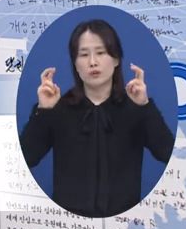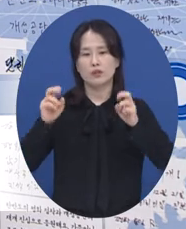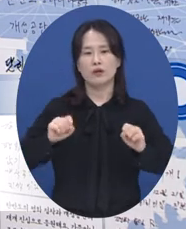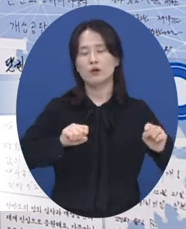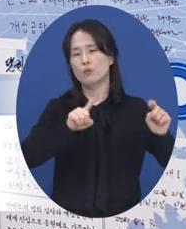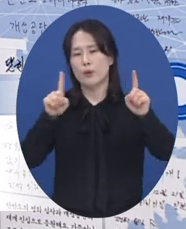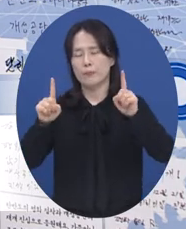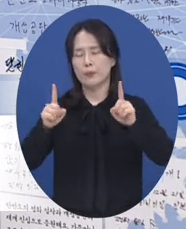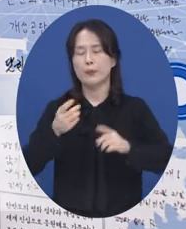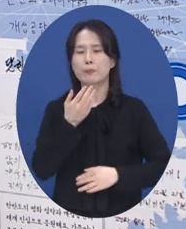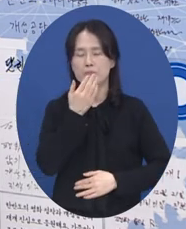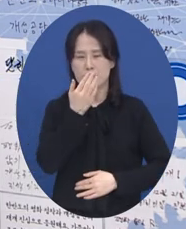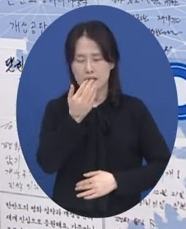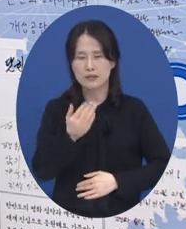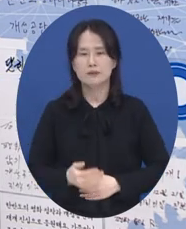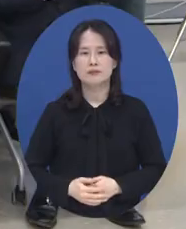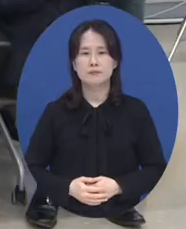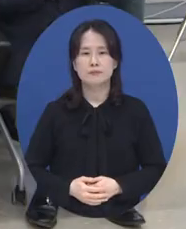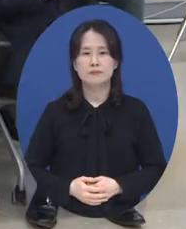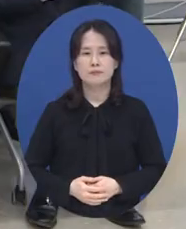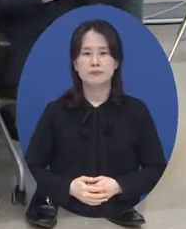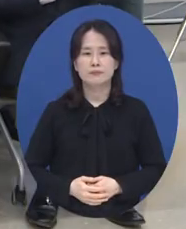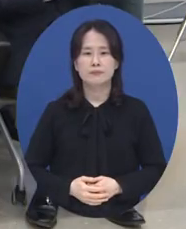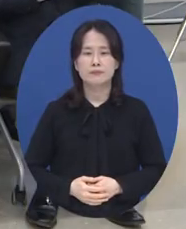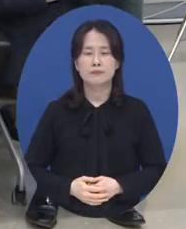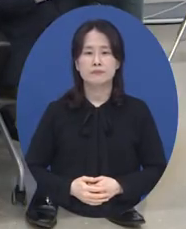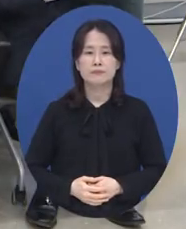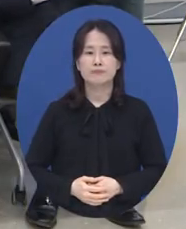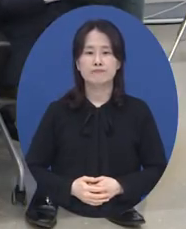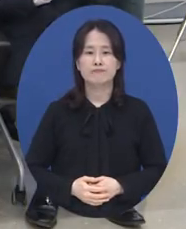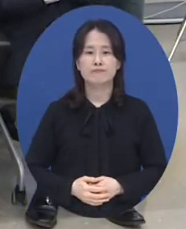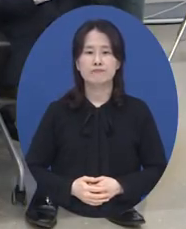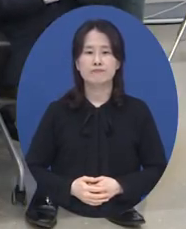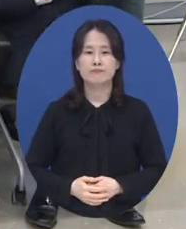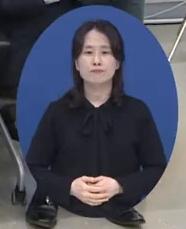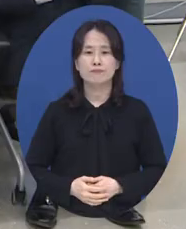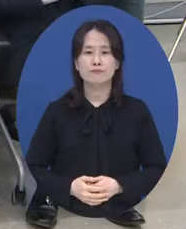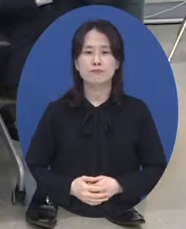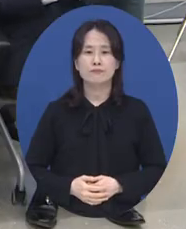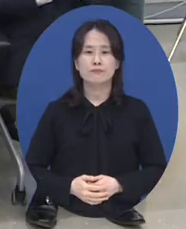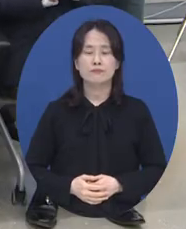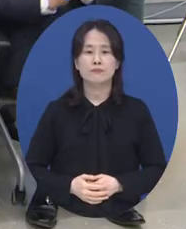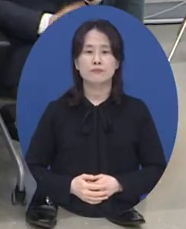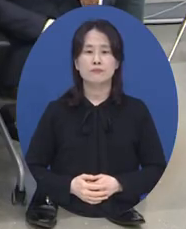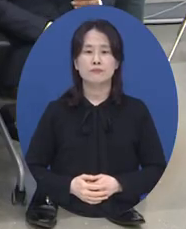41개 기업도 살 길이 있습니다. 경기줄TV 김태희입니다.